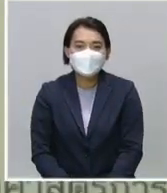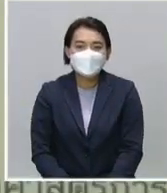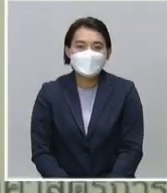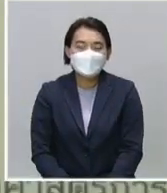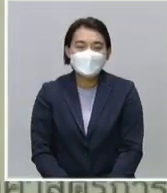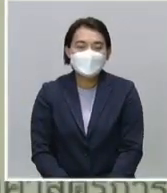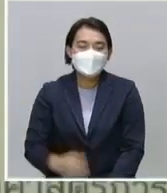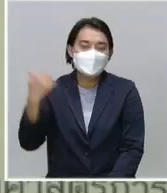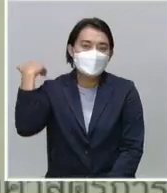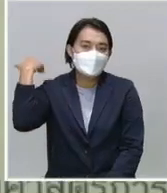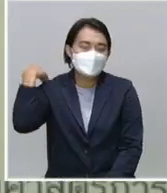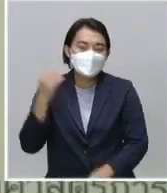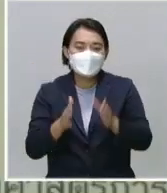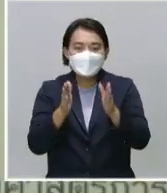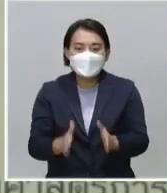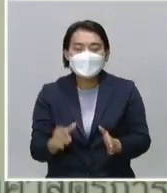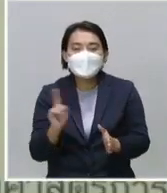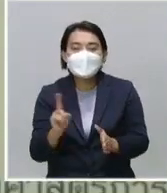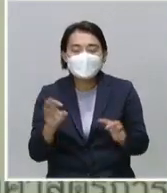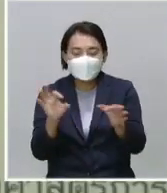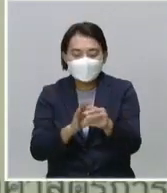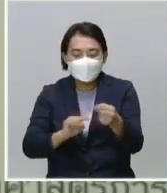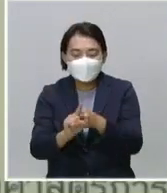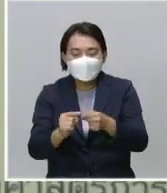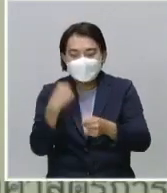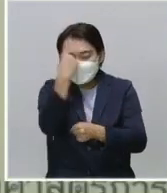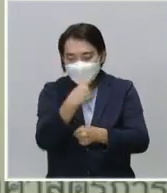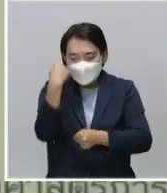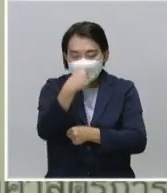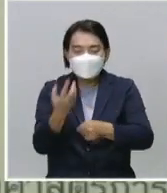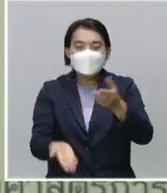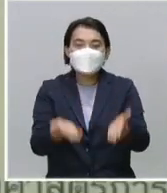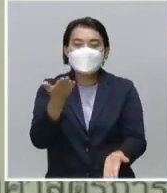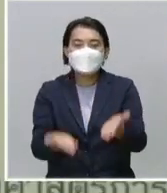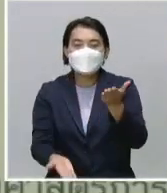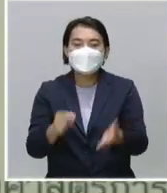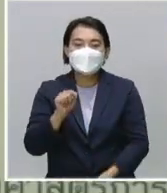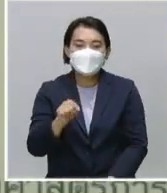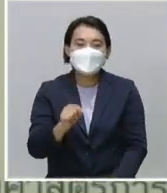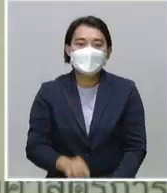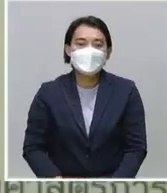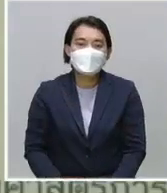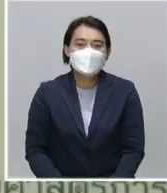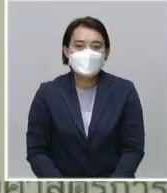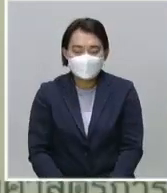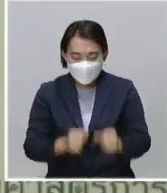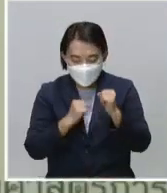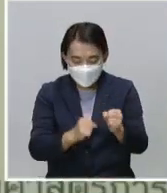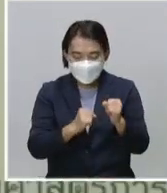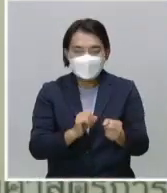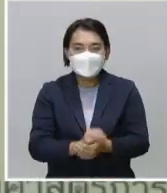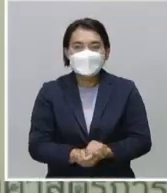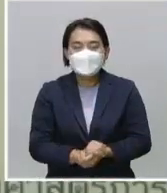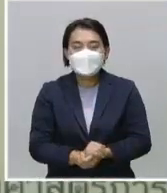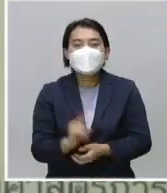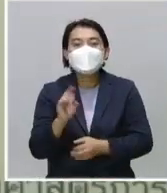มีผู้คนที่เป็นอินฟลูเอนเซอร์หรือใครก็แล้วแต่เนี่ยก็พยายามไปตรวจภูมิคุ้มกัน